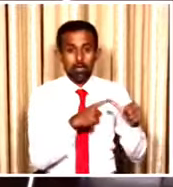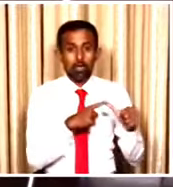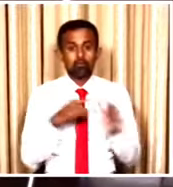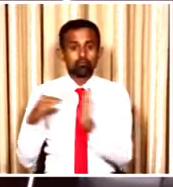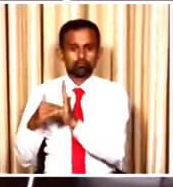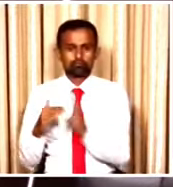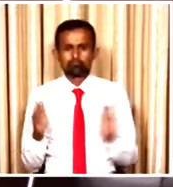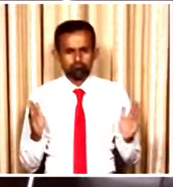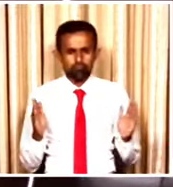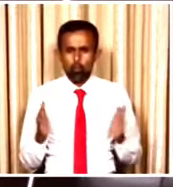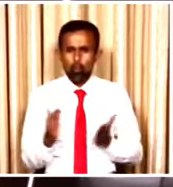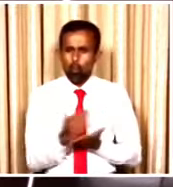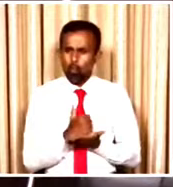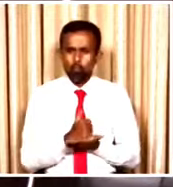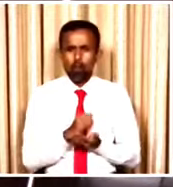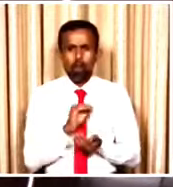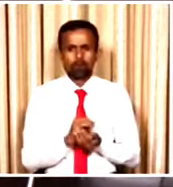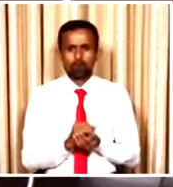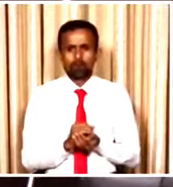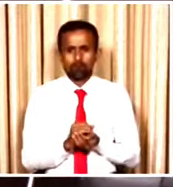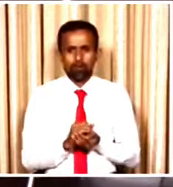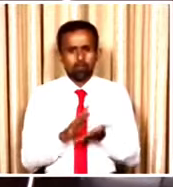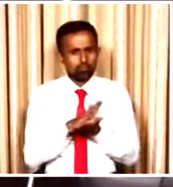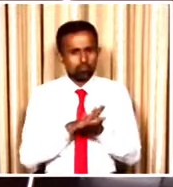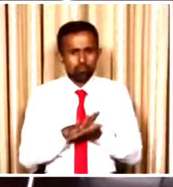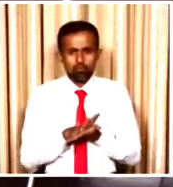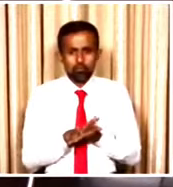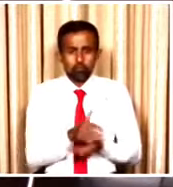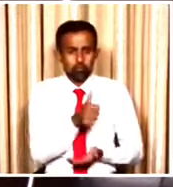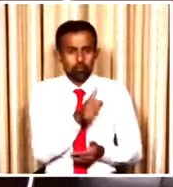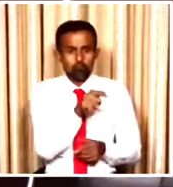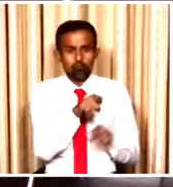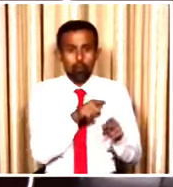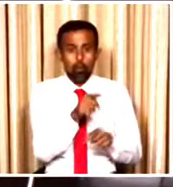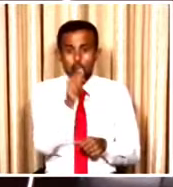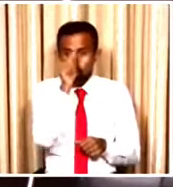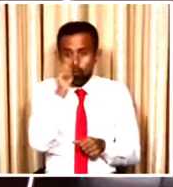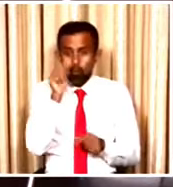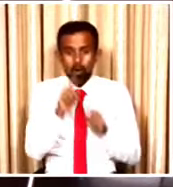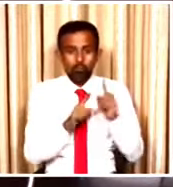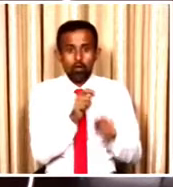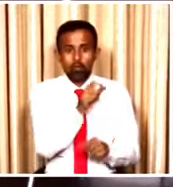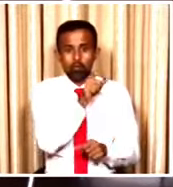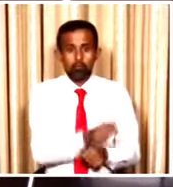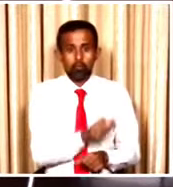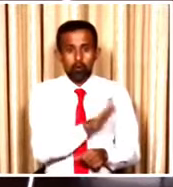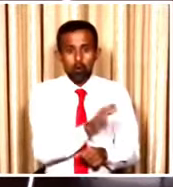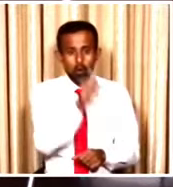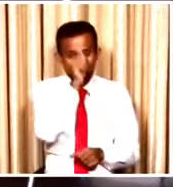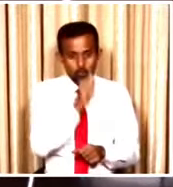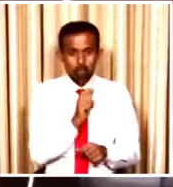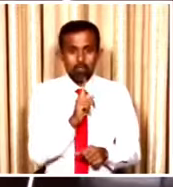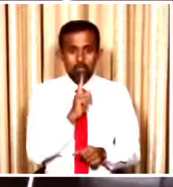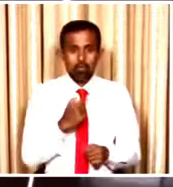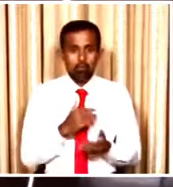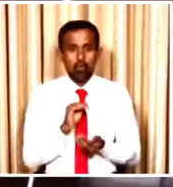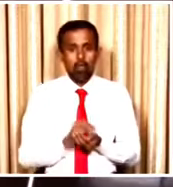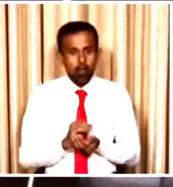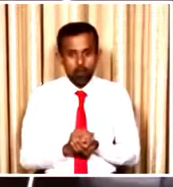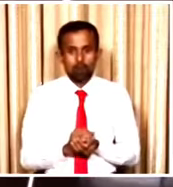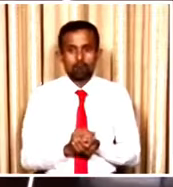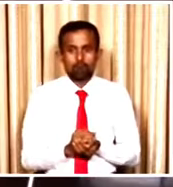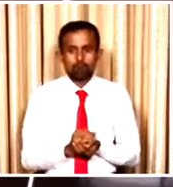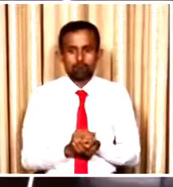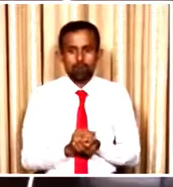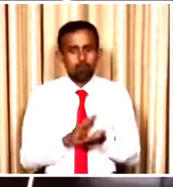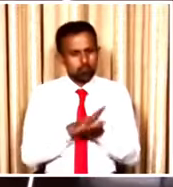අපේ ළඟ බොහෝ දේවල් තියෙනවා. මේ බොහොම හොඳට සුද්ධවන්තයෝ වගේ හැමෝම හොරුවේ කියලා කතා කරපු කට්ටියගේ හොරකම් ගැන කියන්නත් අපි ළඟ තියෙනවා. හරි හරි